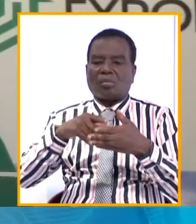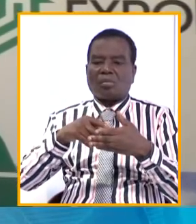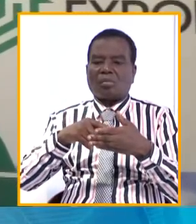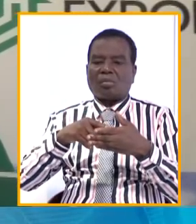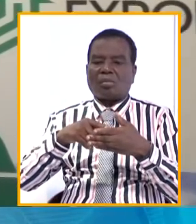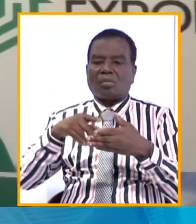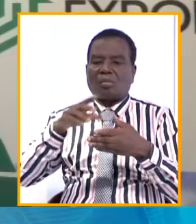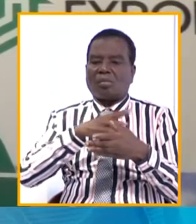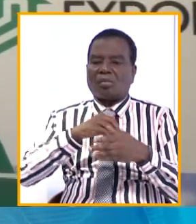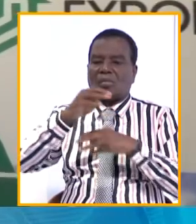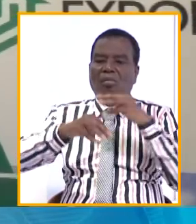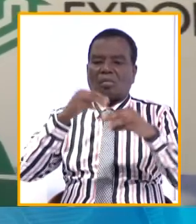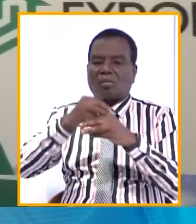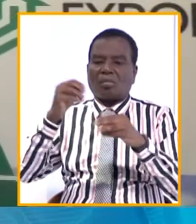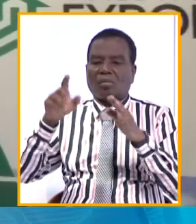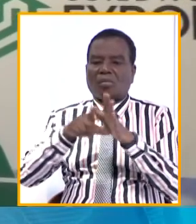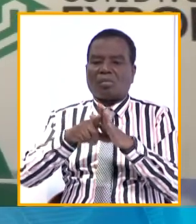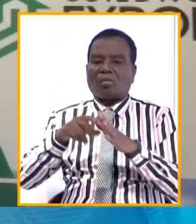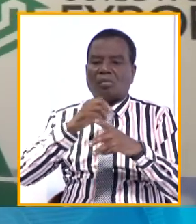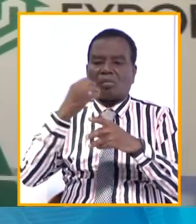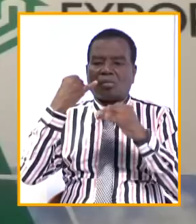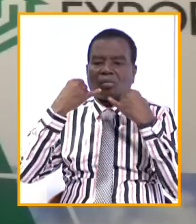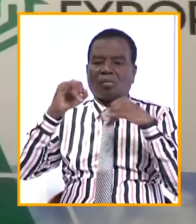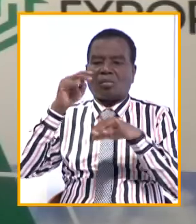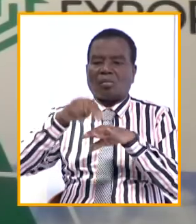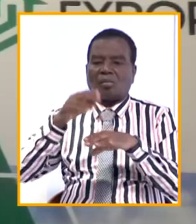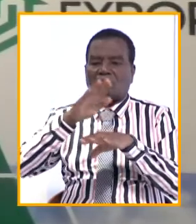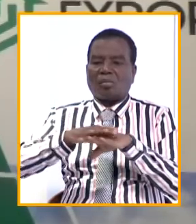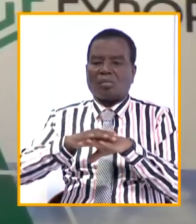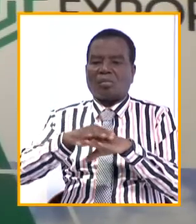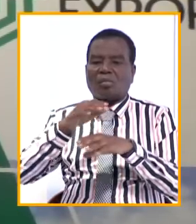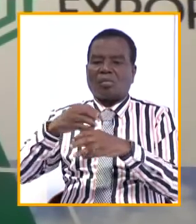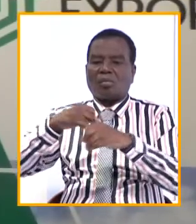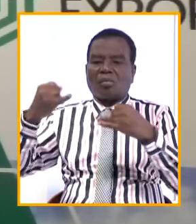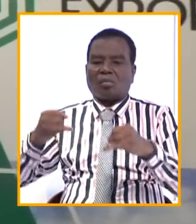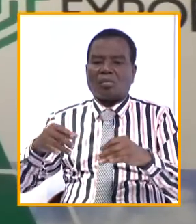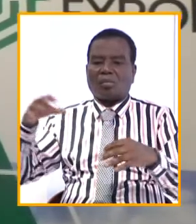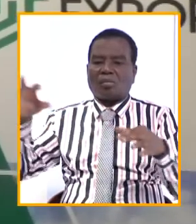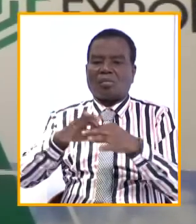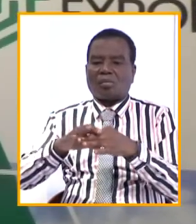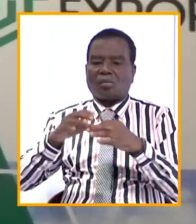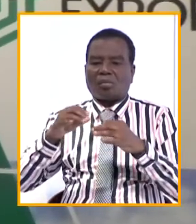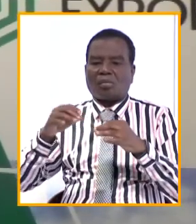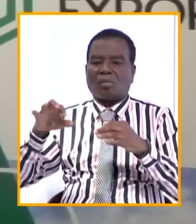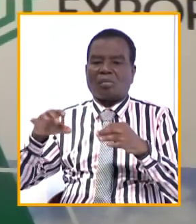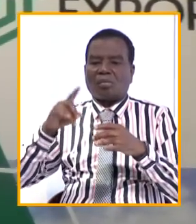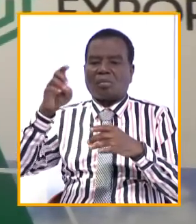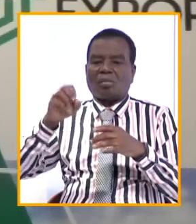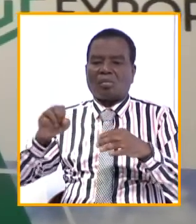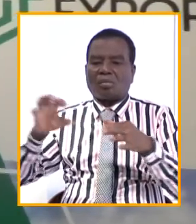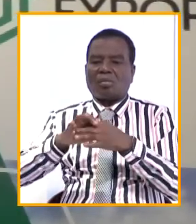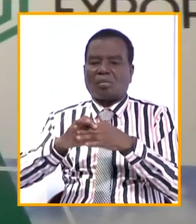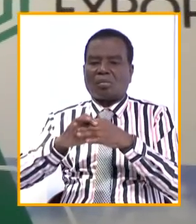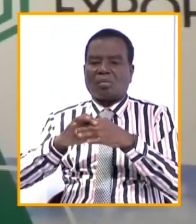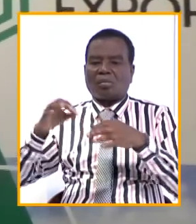database mondiale d'informations spécifiques sur les entreprises potentielles partenaire des entreprises ivoiriennes et